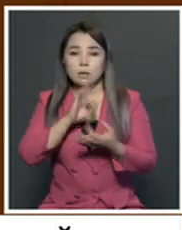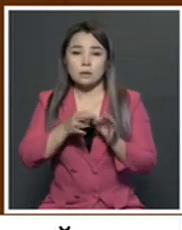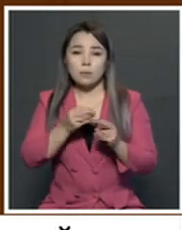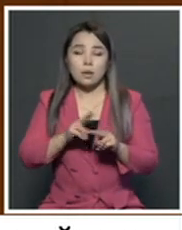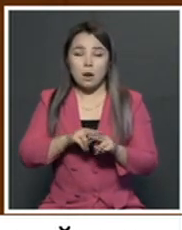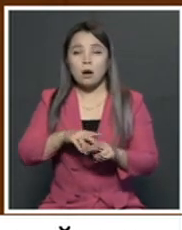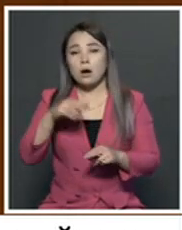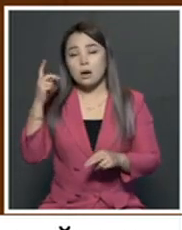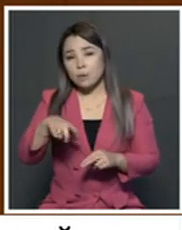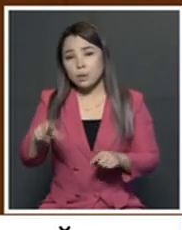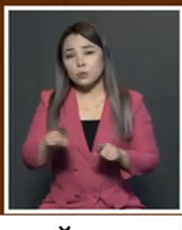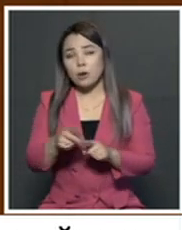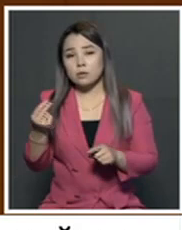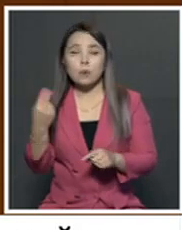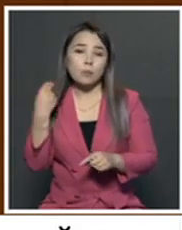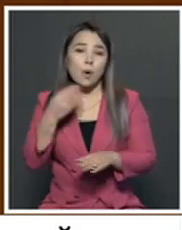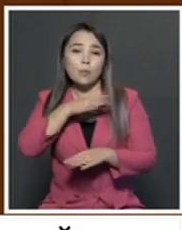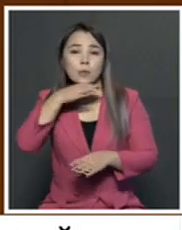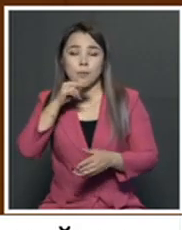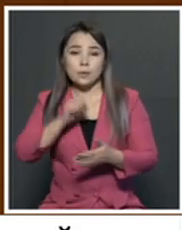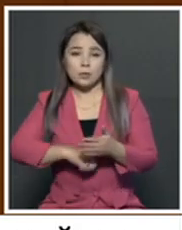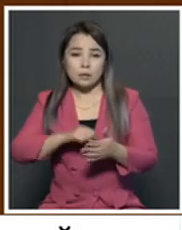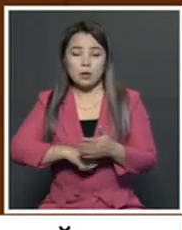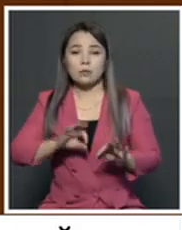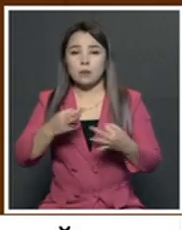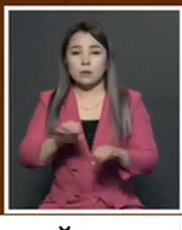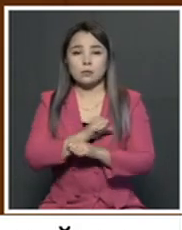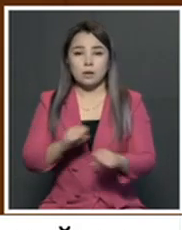арқылы азаматтарымыздың қарызға белшеден батуына жол бермейміз.